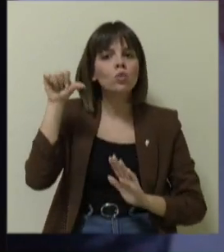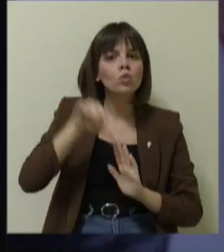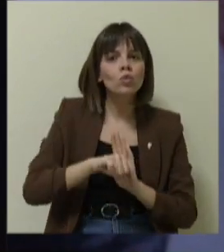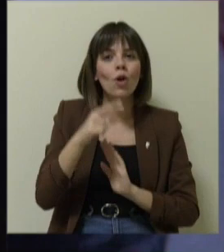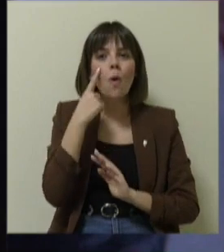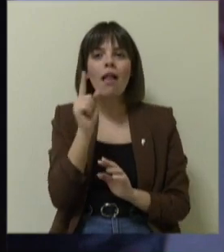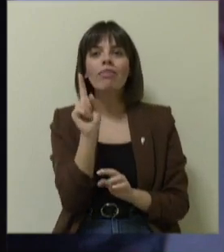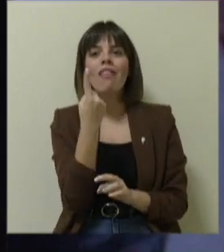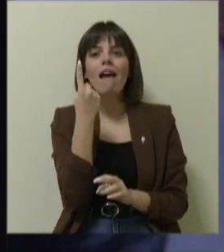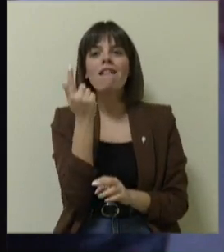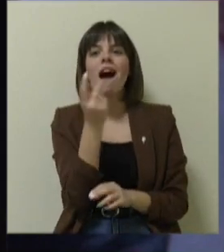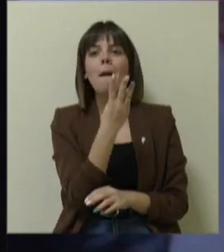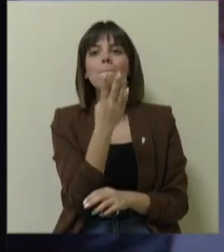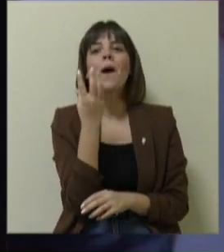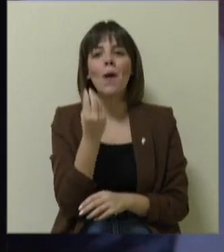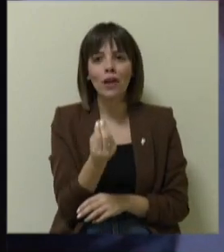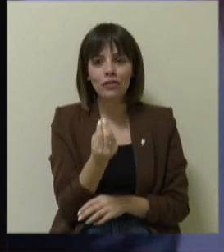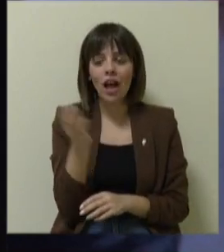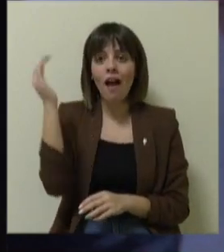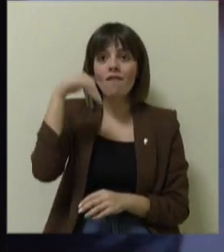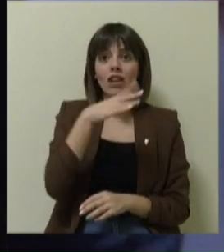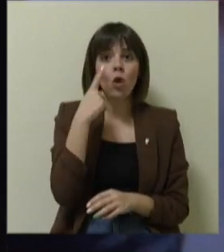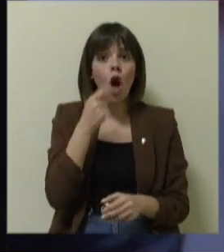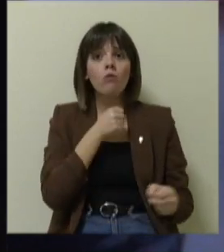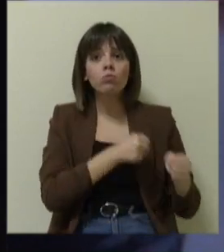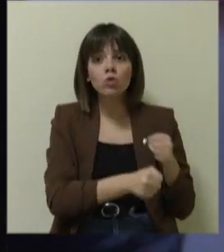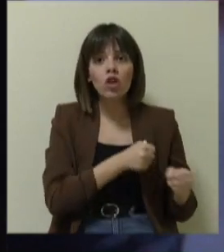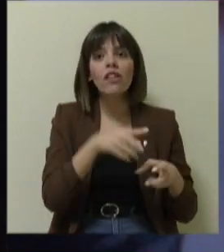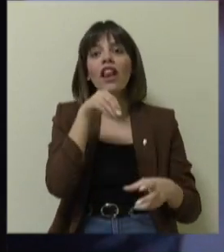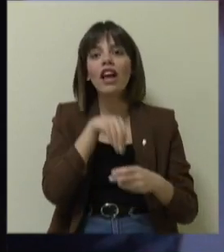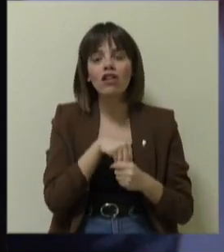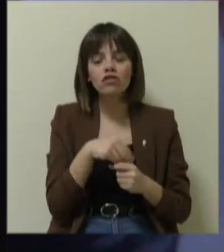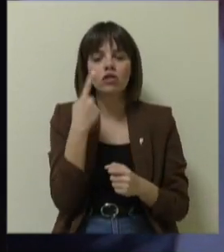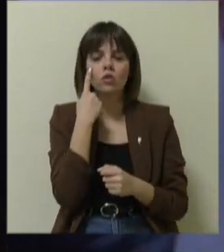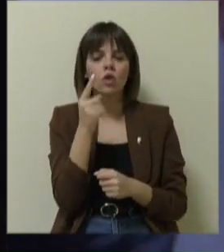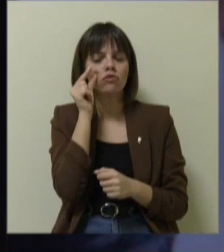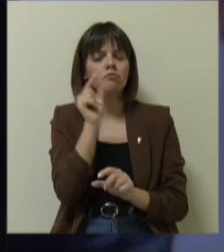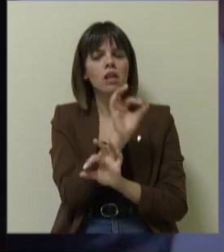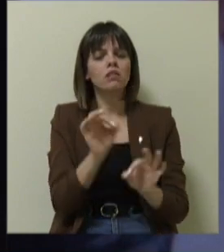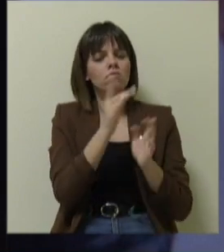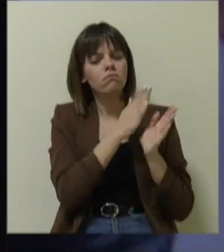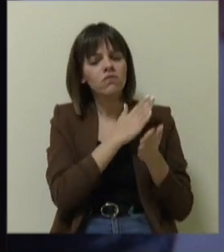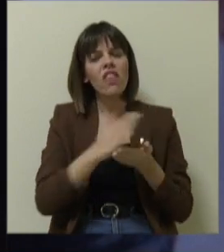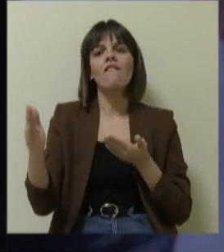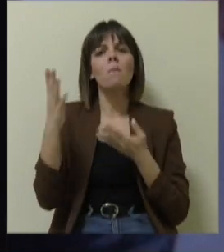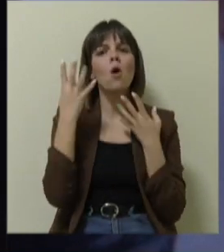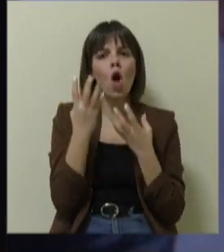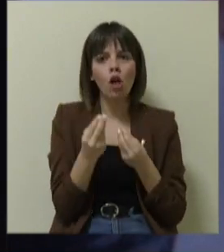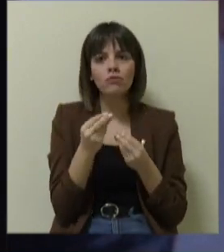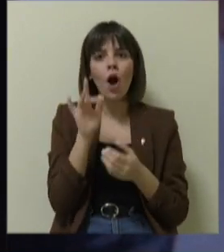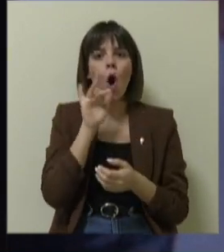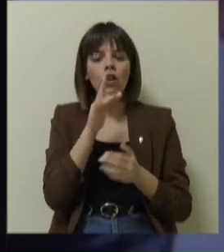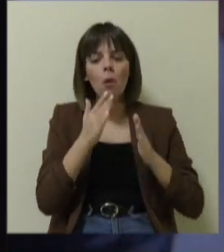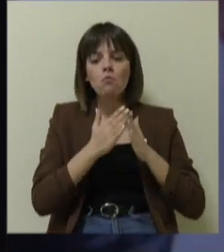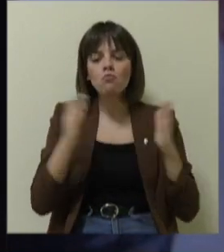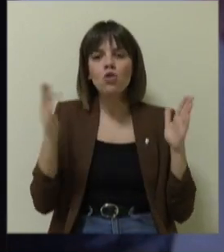haneye indireceğiz. Enflasyonla mücadeleyi tavizsiz bir biçimde sürdürürken ortalama büyüme